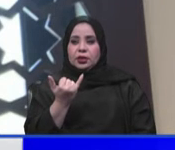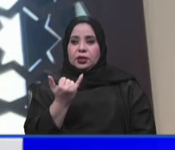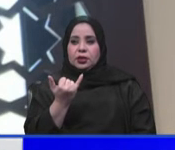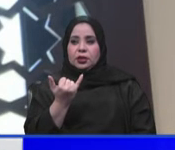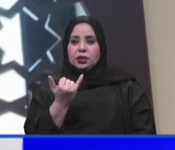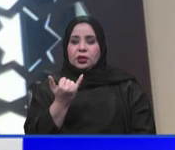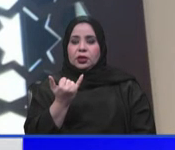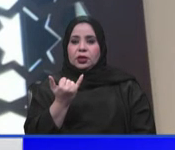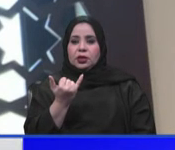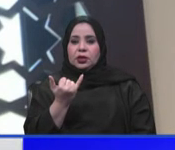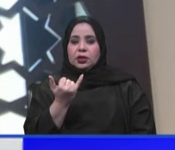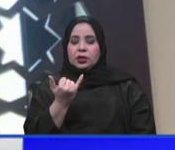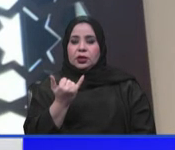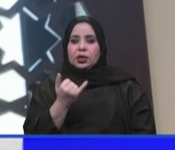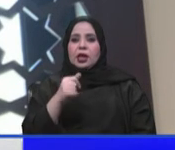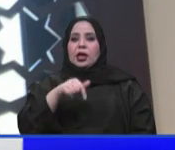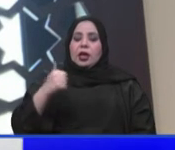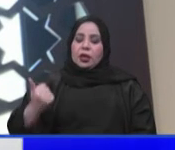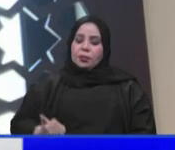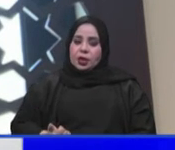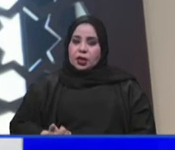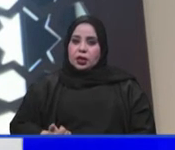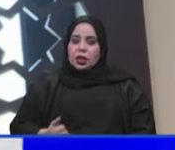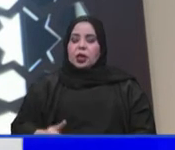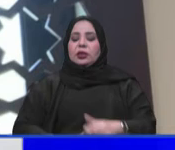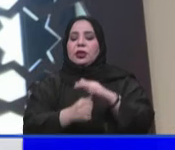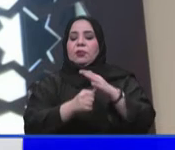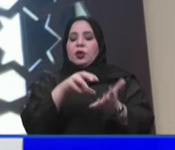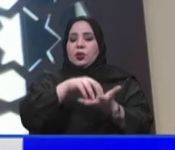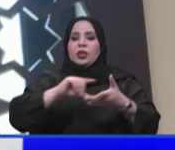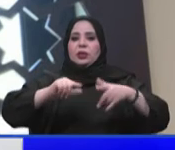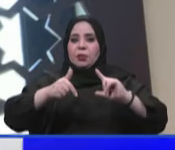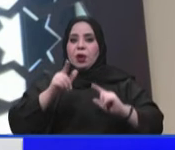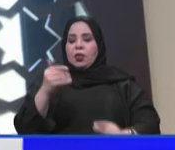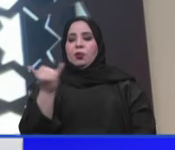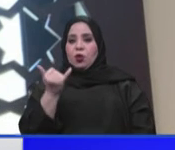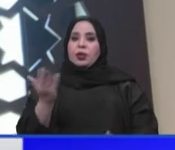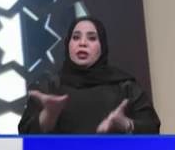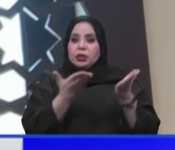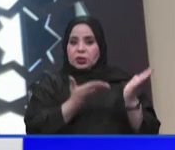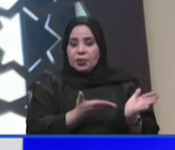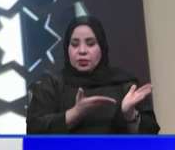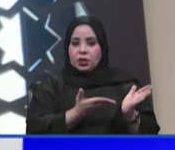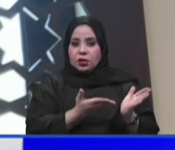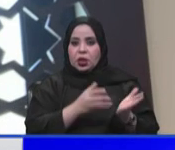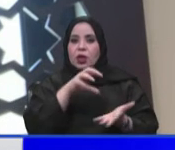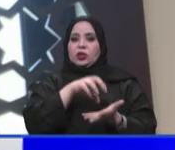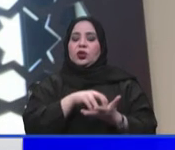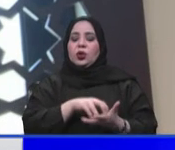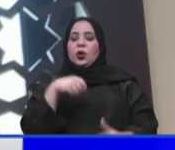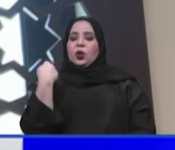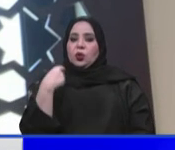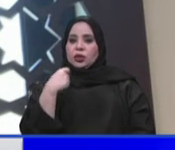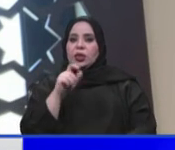استضافة البحرين هالمرة تترأس دول مجلس التعاون، فبيكون في استضافة على مستوى وزراء التجارة